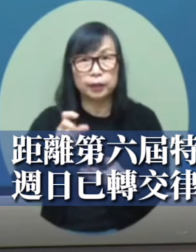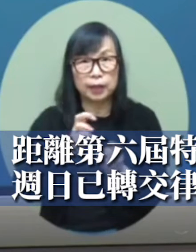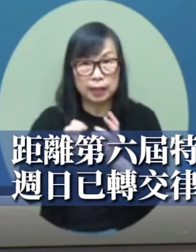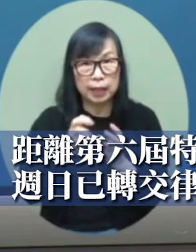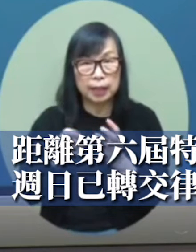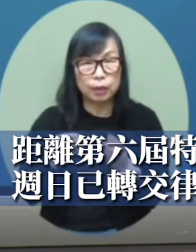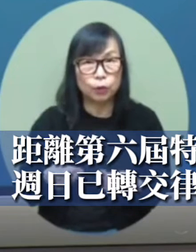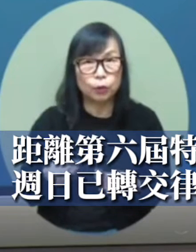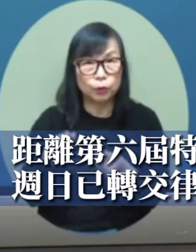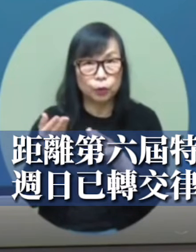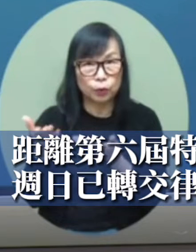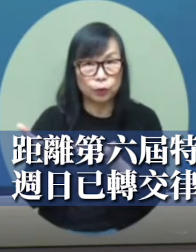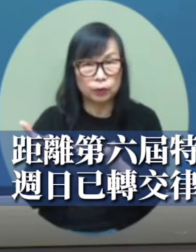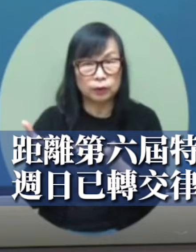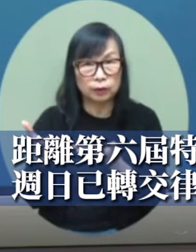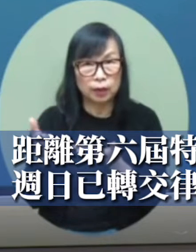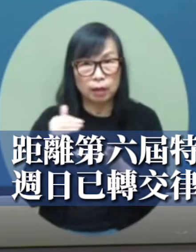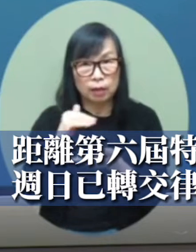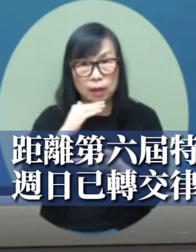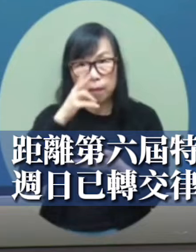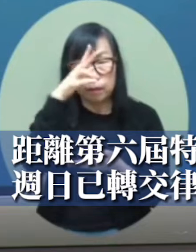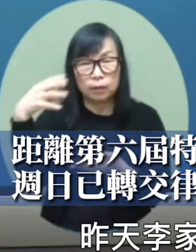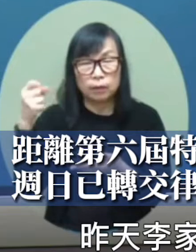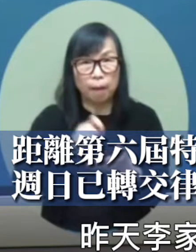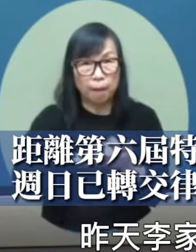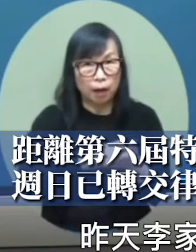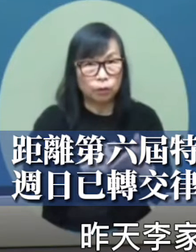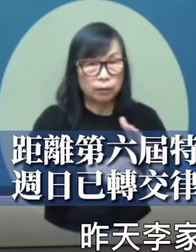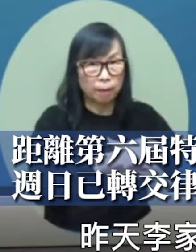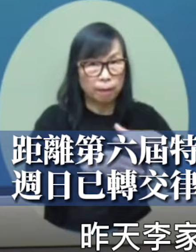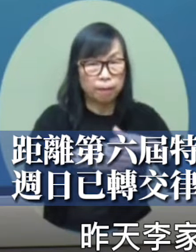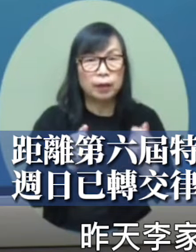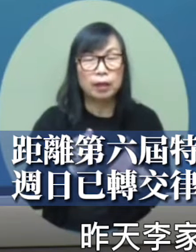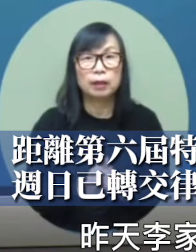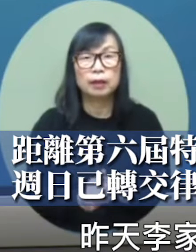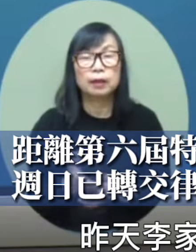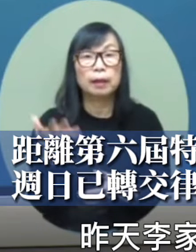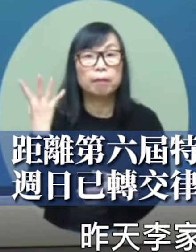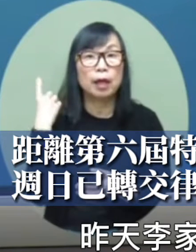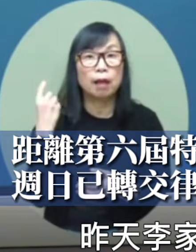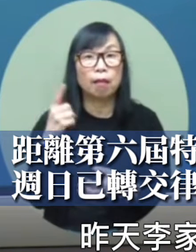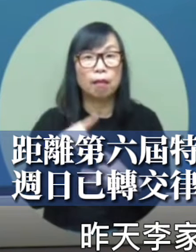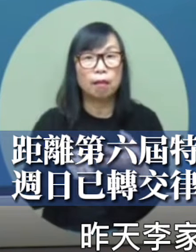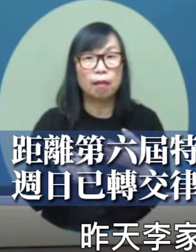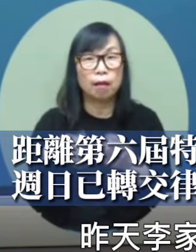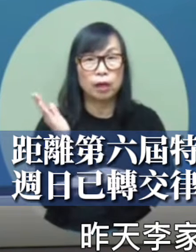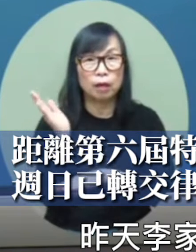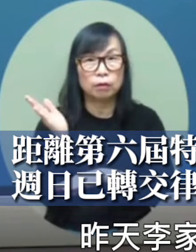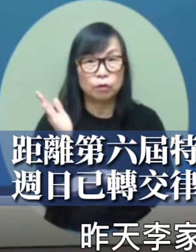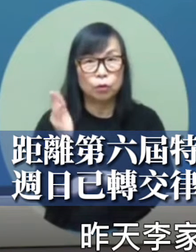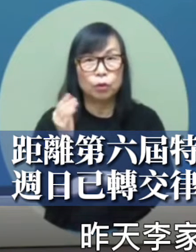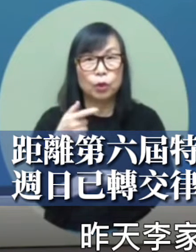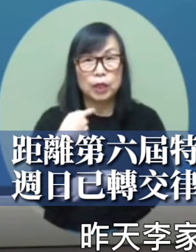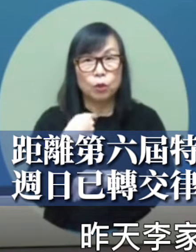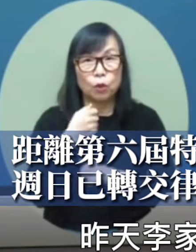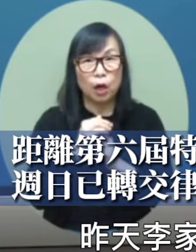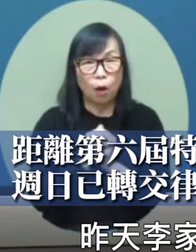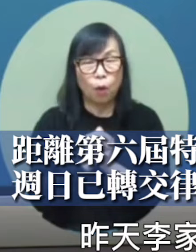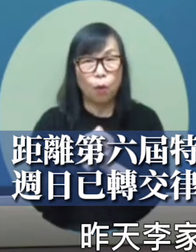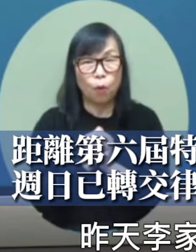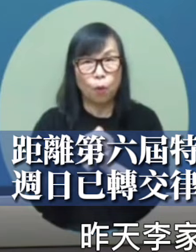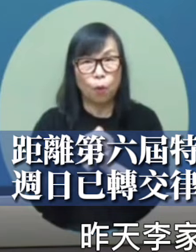送交咗後任行政長官辦公室。咁昨天李家超先生亦都係要求咧，如果